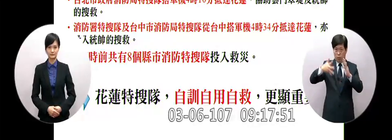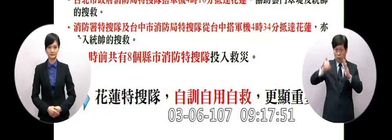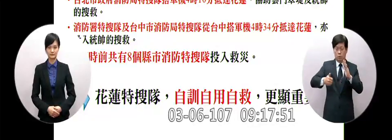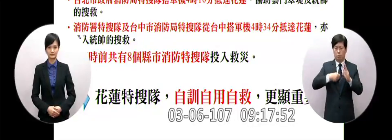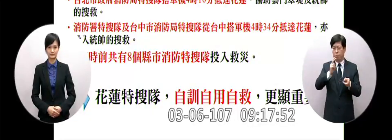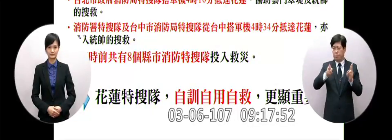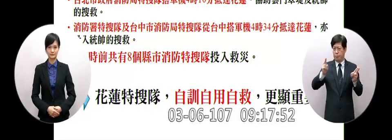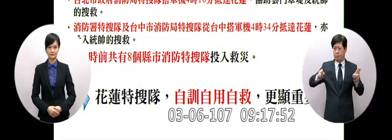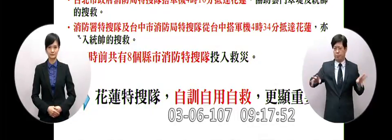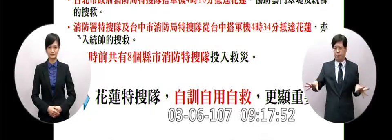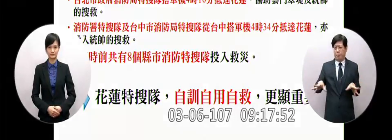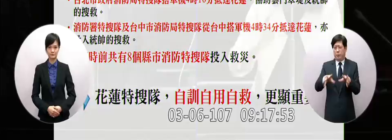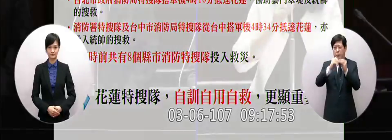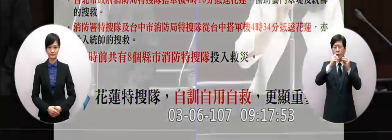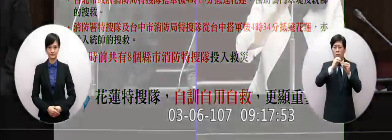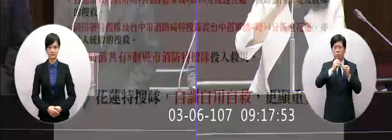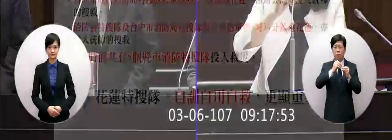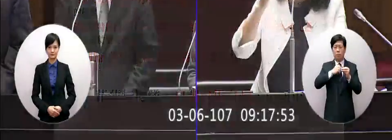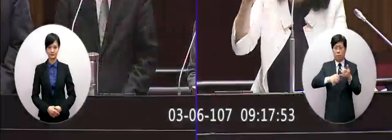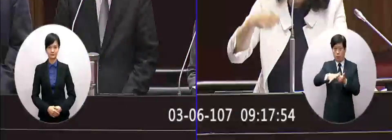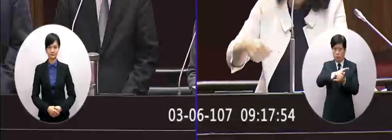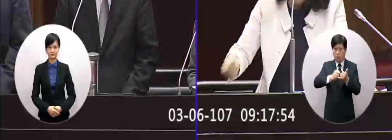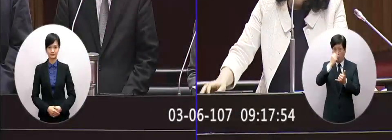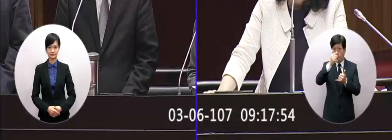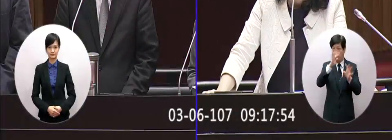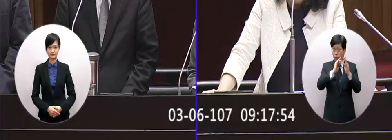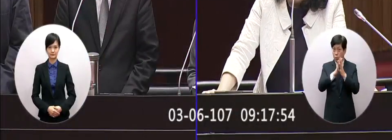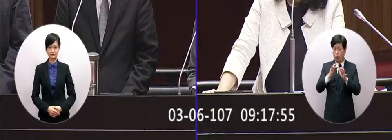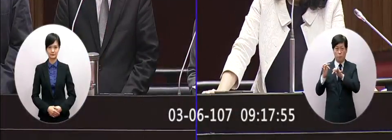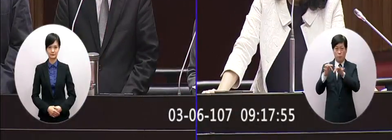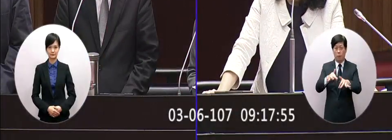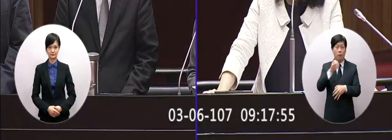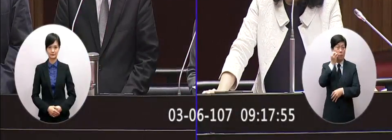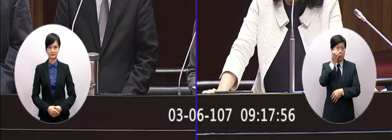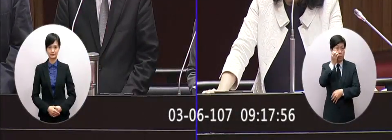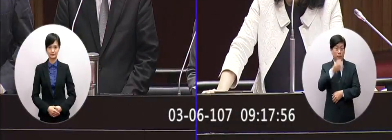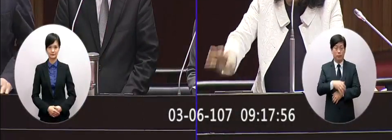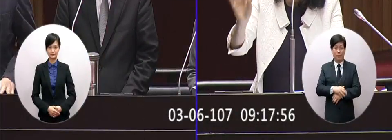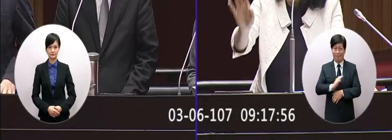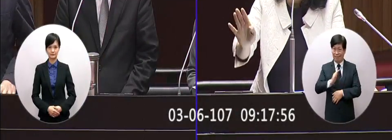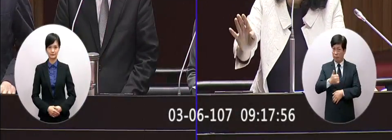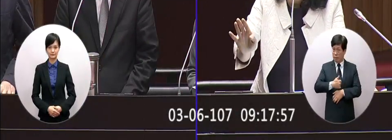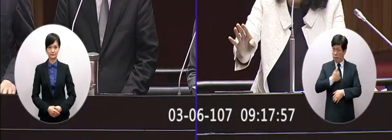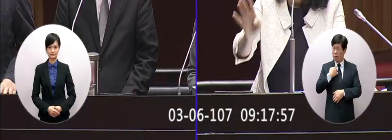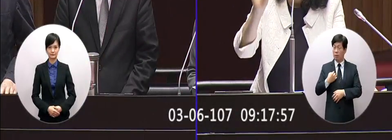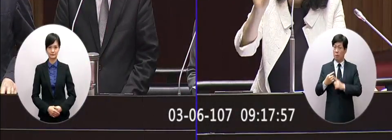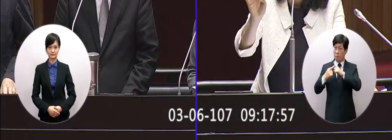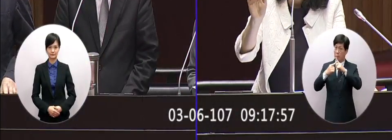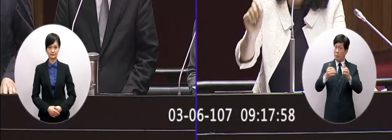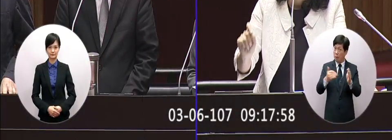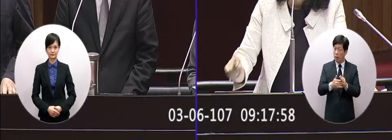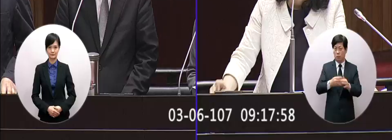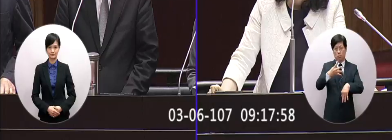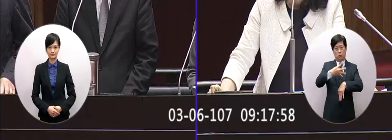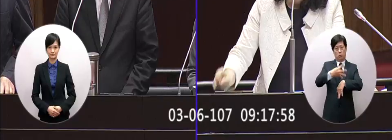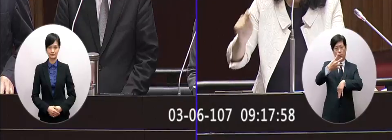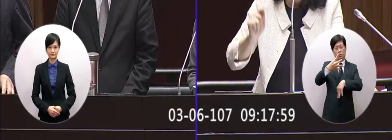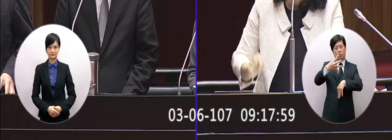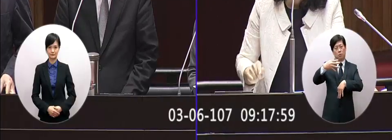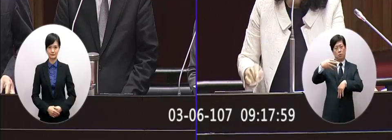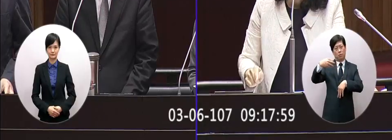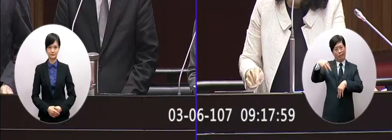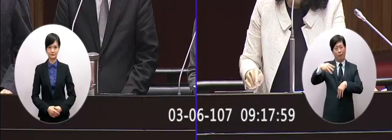筹了全国的所有的特搜队要发动要到花莲来。但是呢，其实到的时候